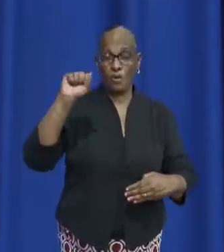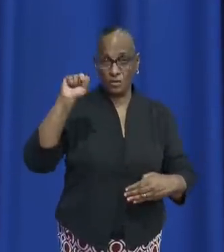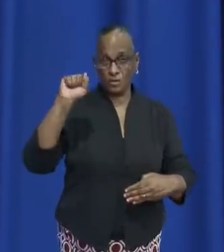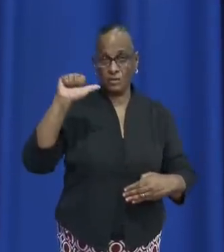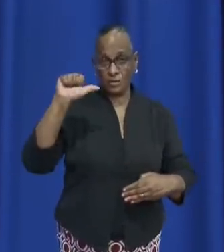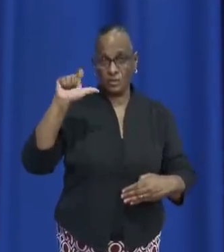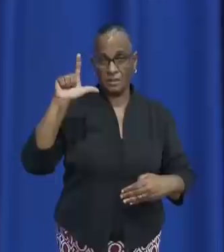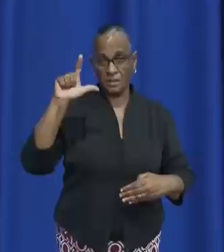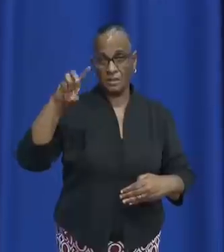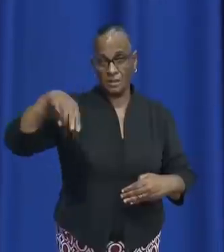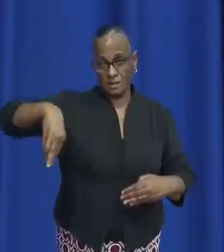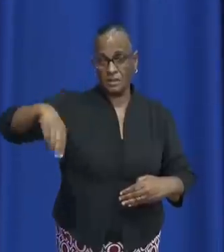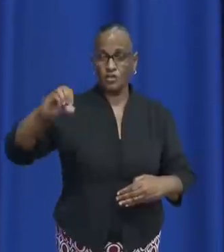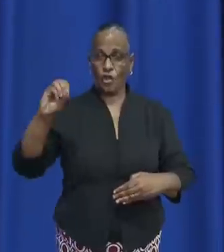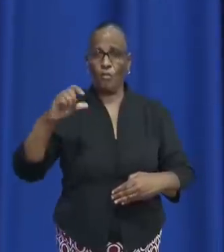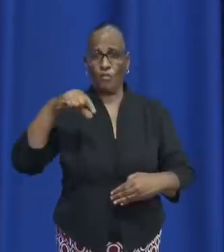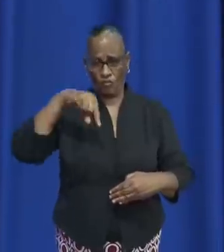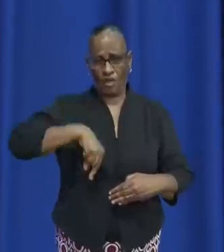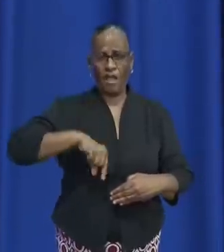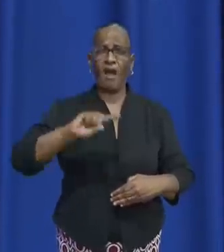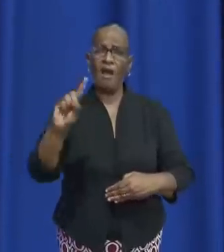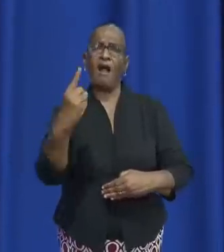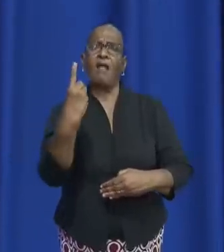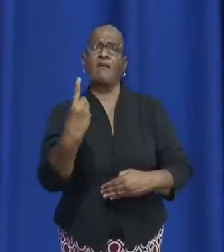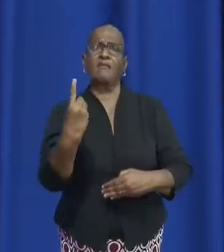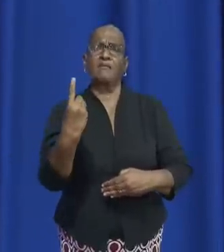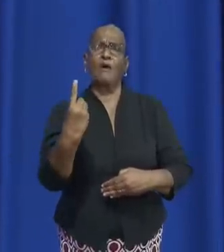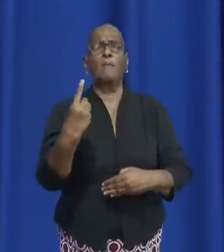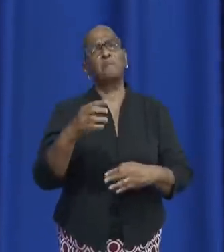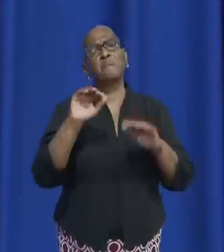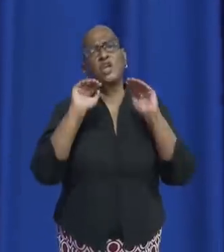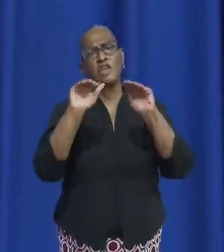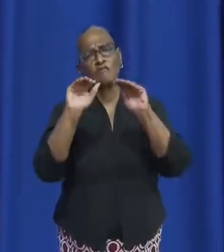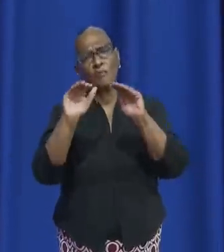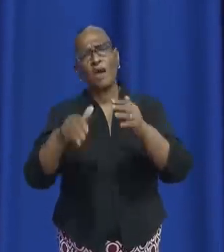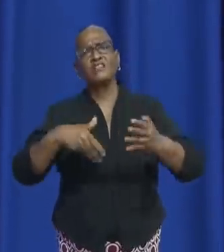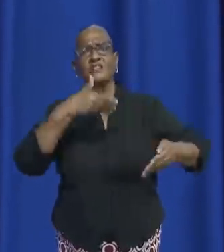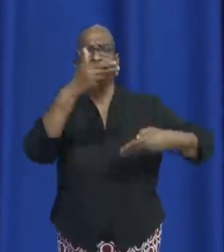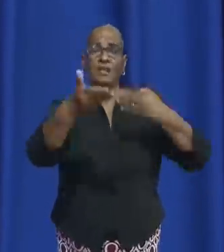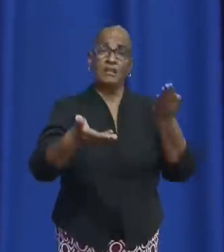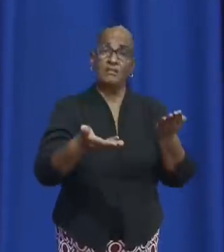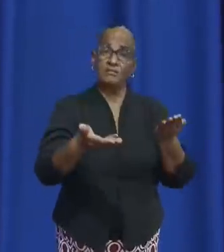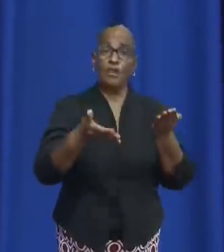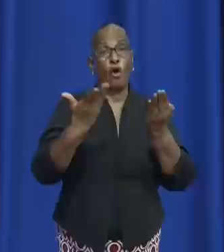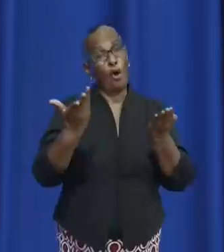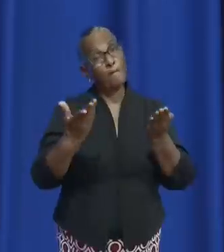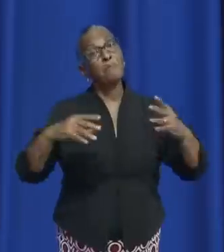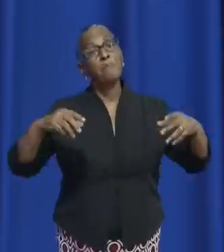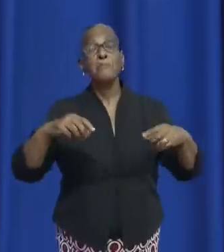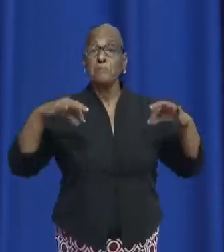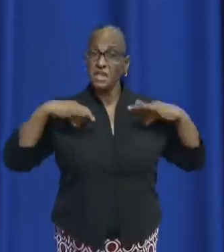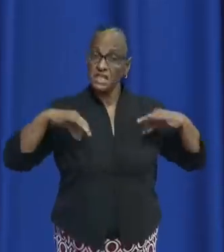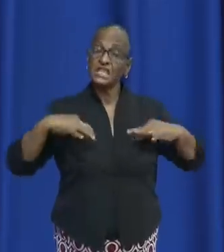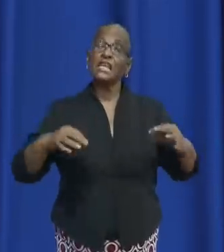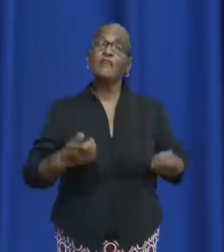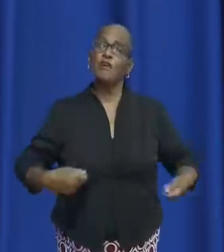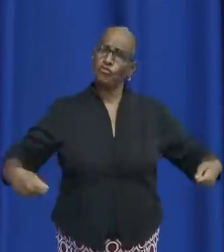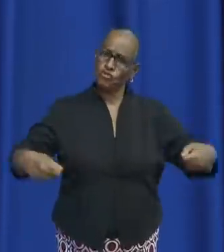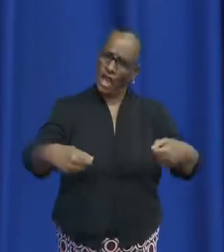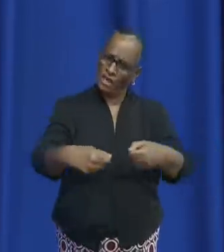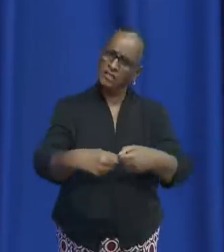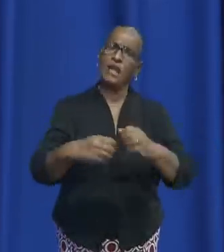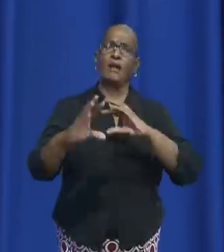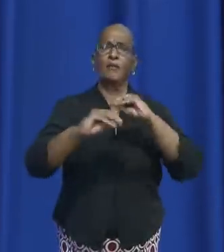En ze is er vandaag alleen om ons informatie te verschaffen als het gaat om het ministerie van Sociale Zaken.